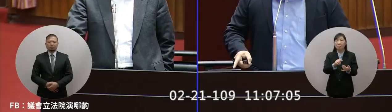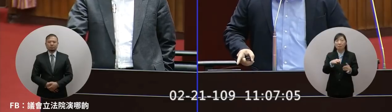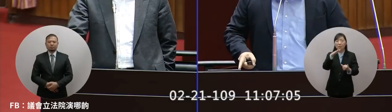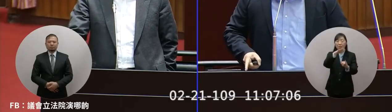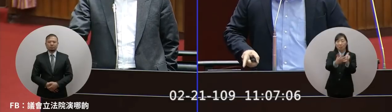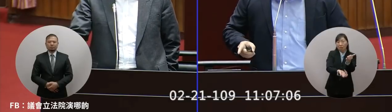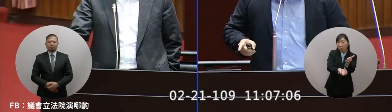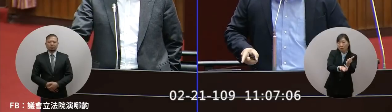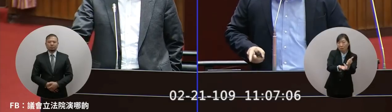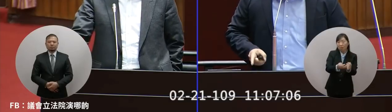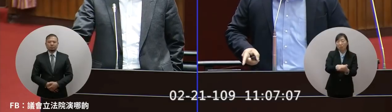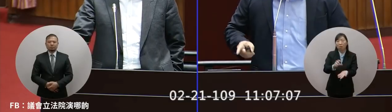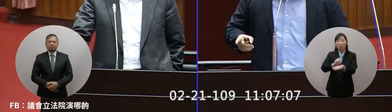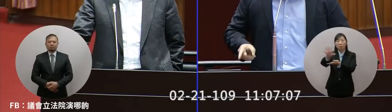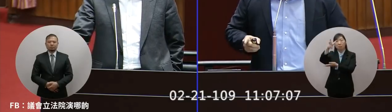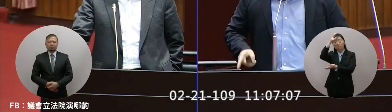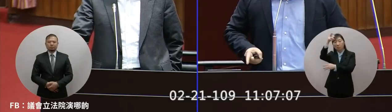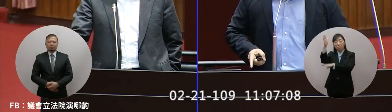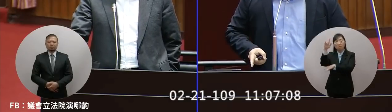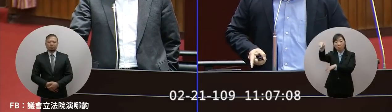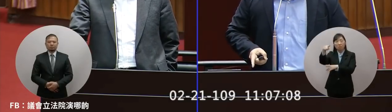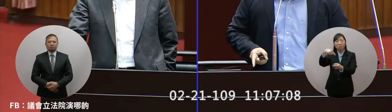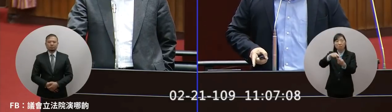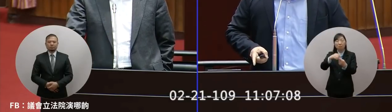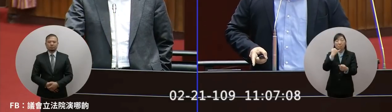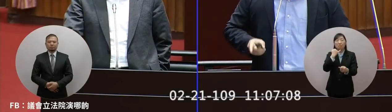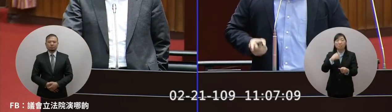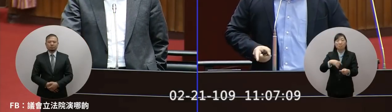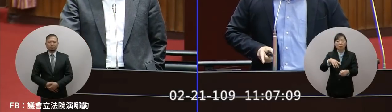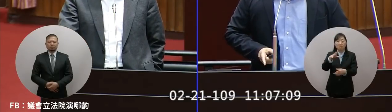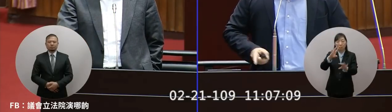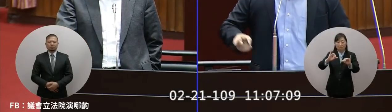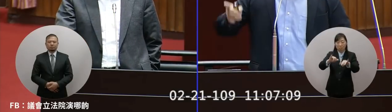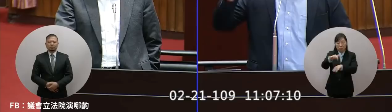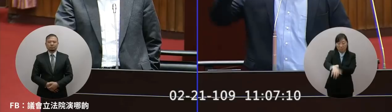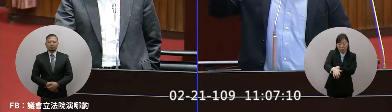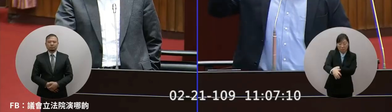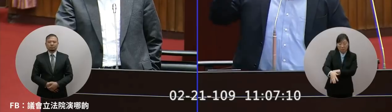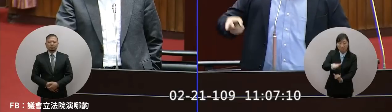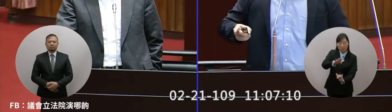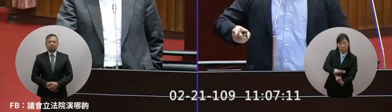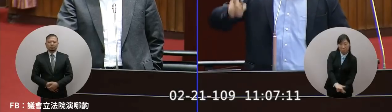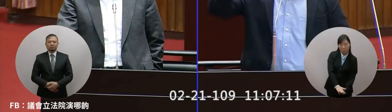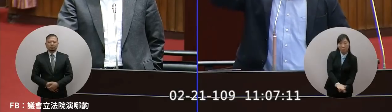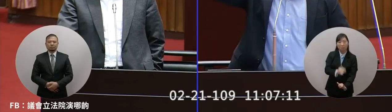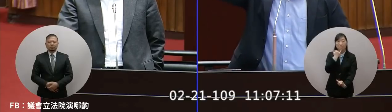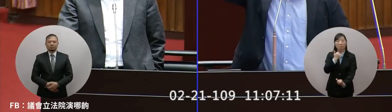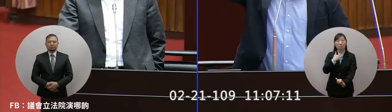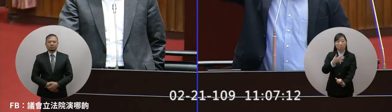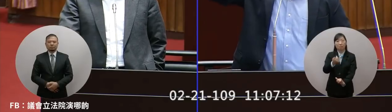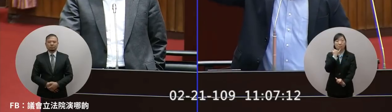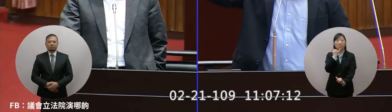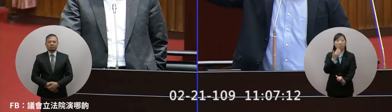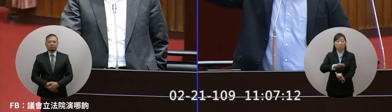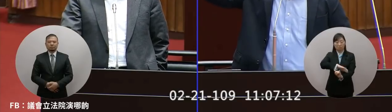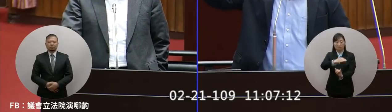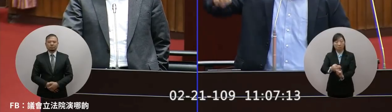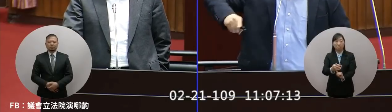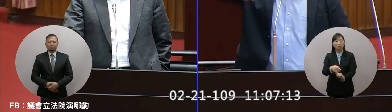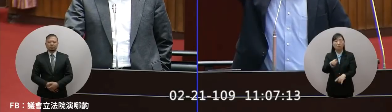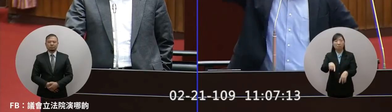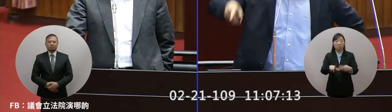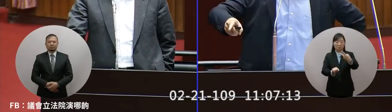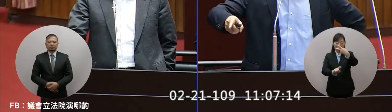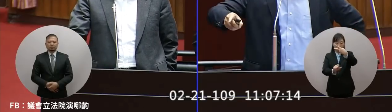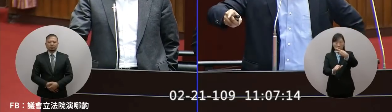报请地方主管机关核准后深埋，好，换句话说，刚刚讲的对，这个后发行这些代级嘛，